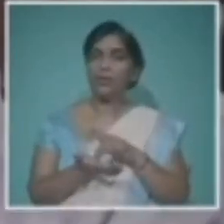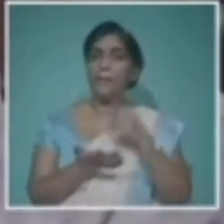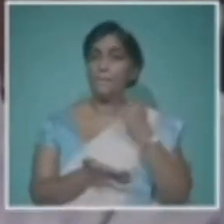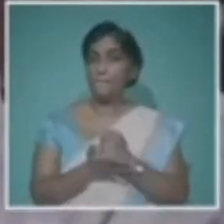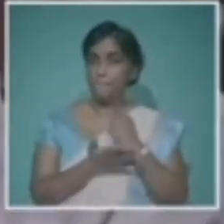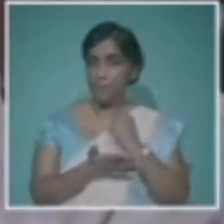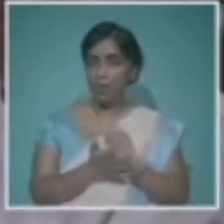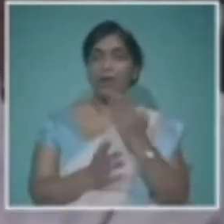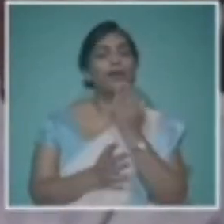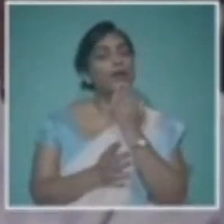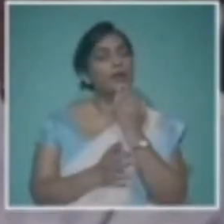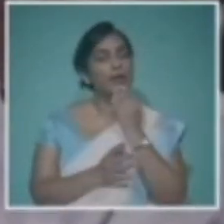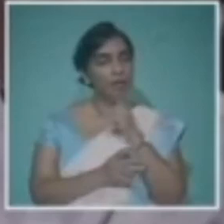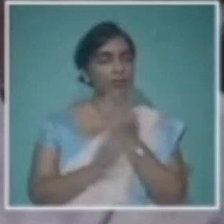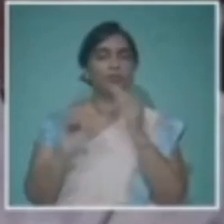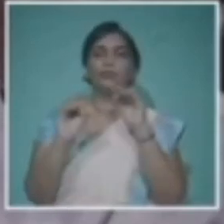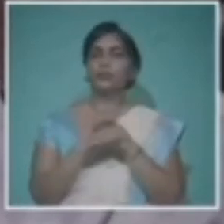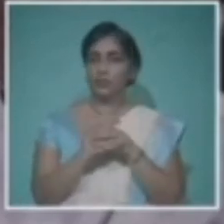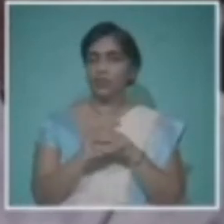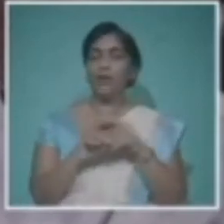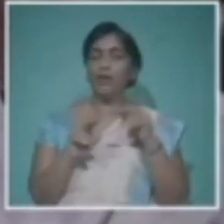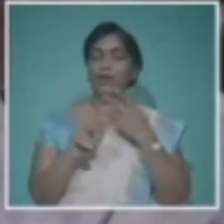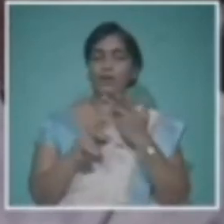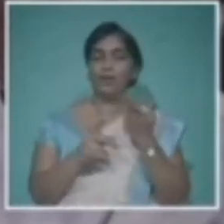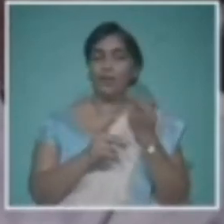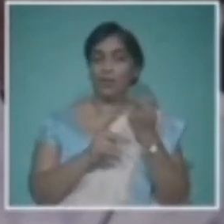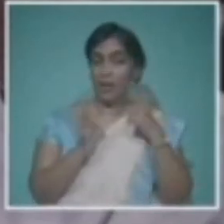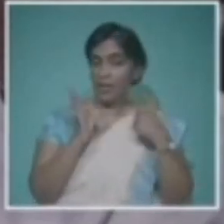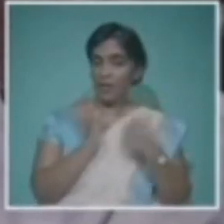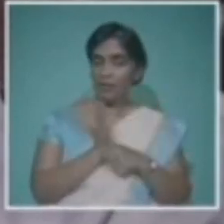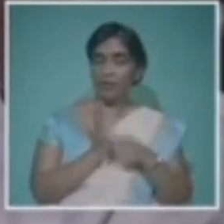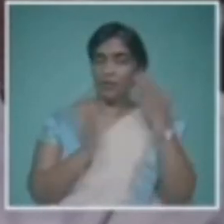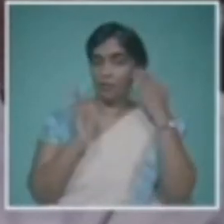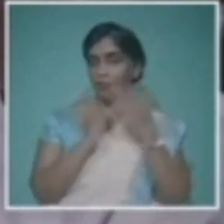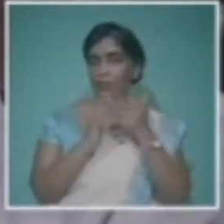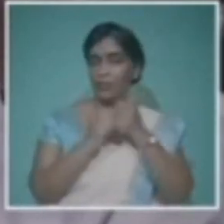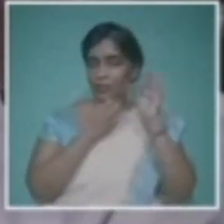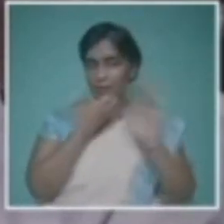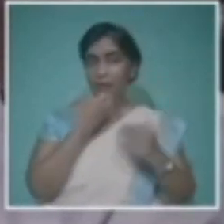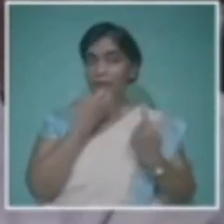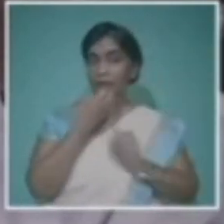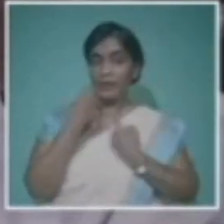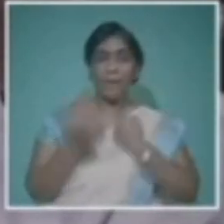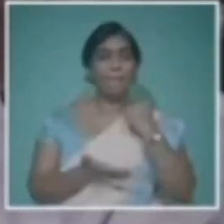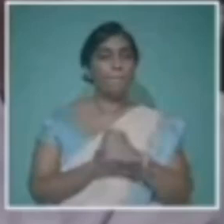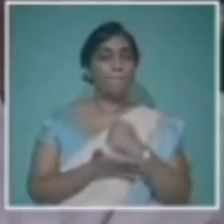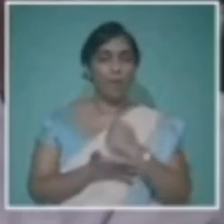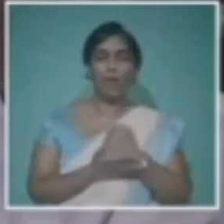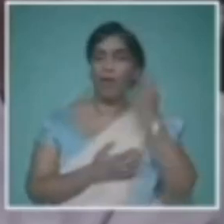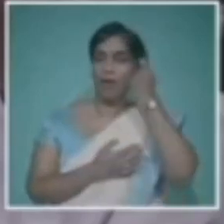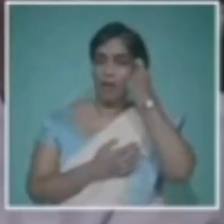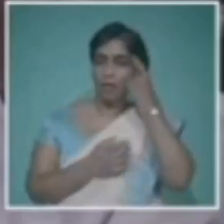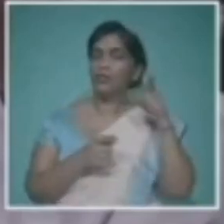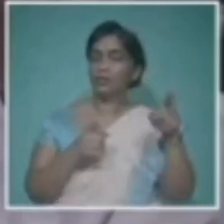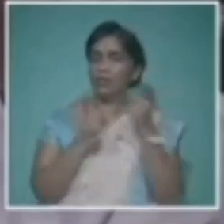බැංකුකරණය කෙරෙහි ඇමරිකානු ප්‍රවේශය ෆෙඩරල් රිසර්ව් පනතේ නිර්මාතෘ වරුන් තනි මහ බැංකු සංකල්පය